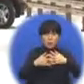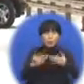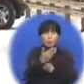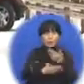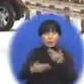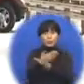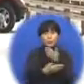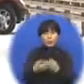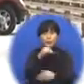있습니다.